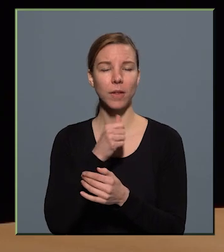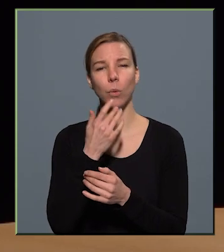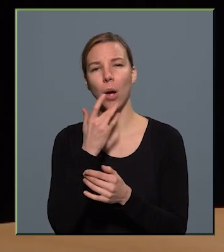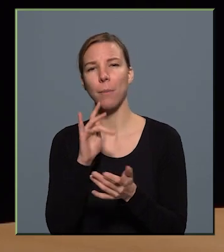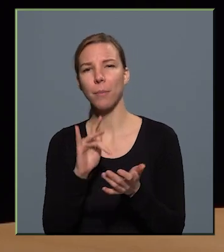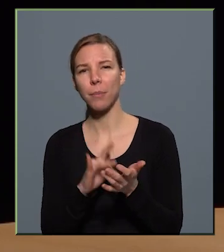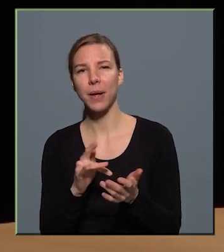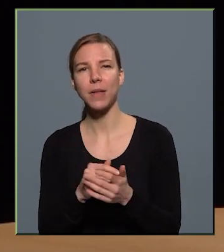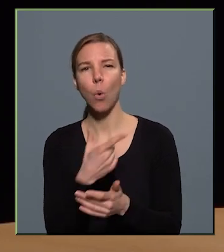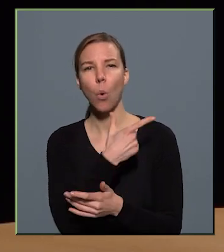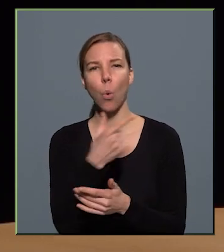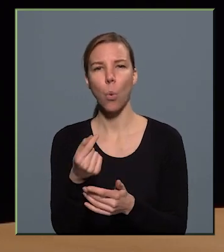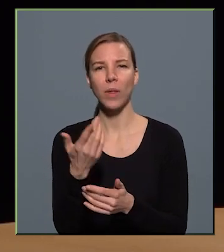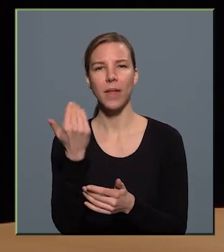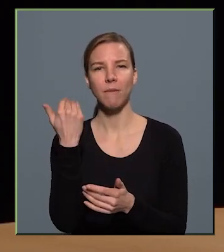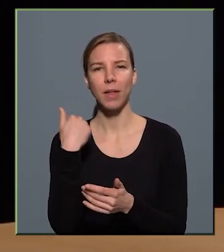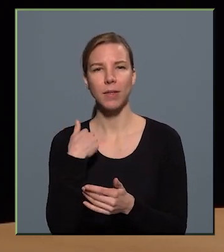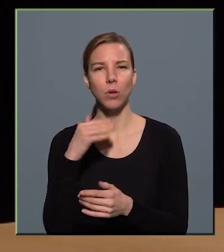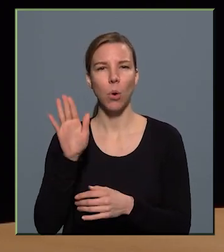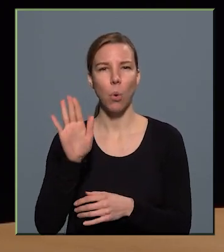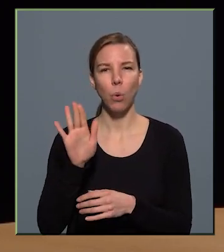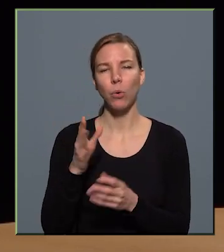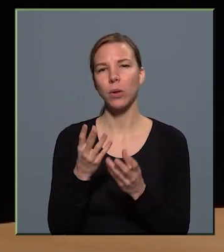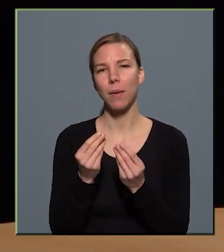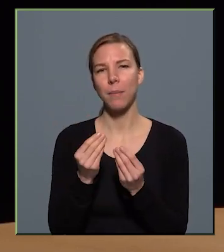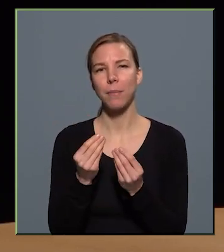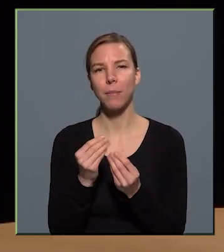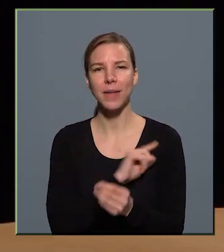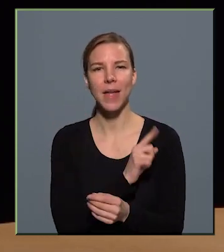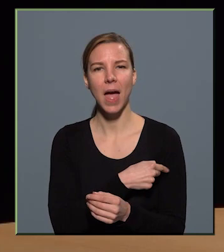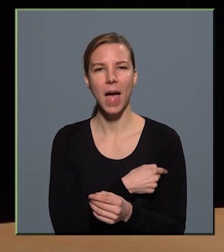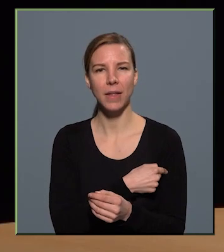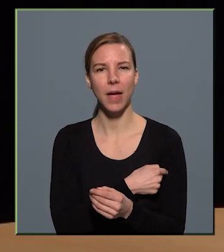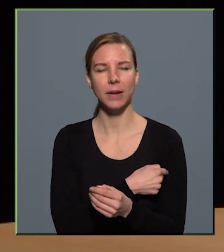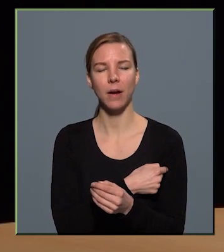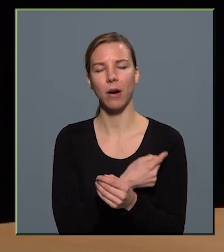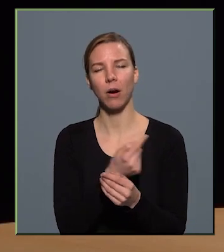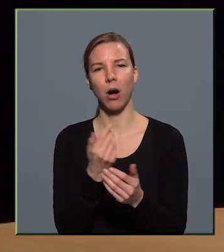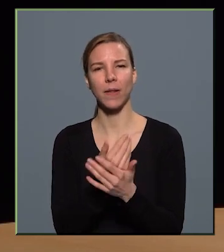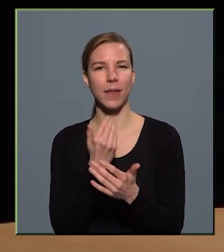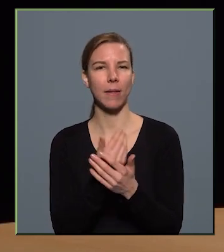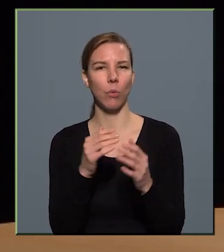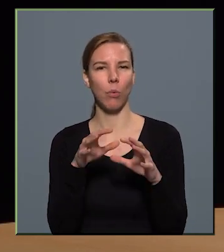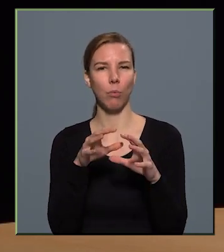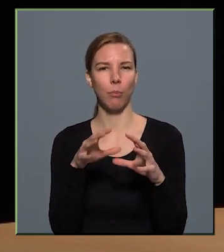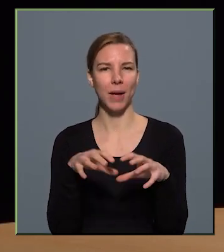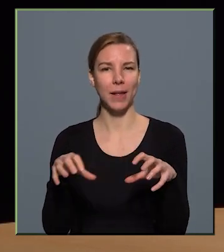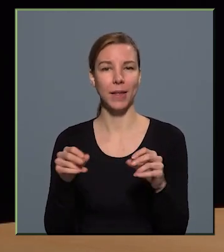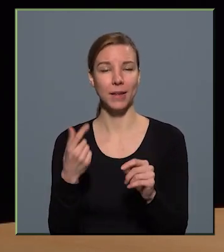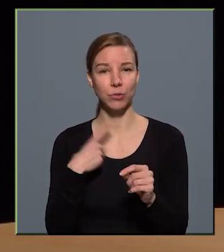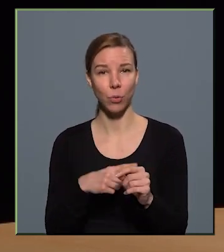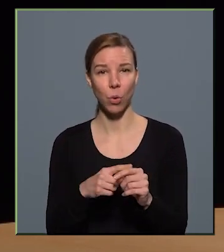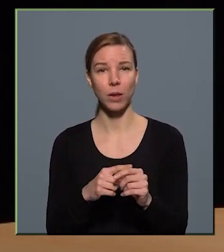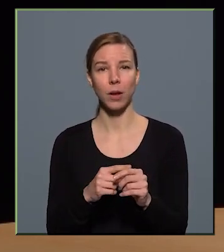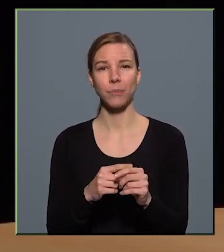mondjuk 20 évvel ezelőtt az otthonainkban mennyi energiafogyasztó berendező, mi volt az, amihez energia kellett, és mi van ma?